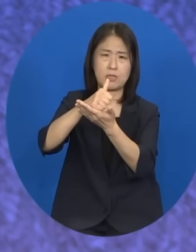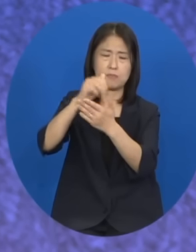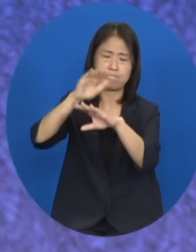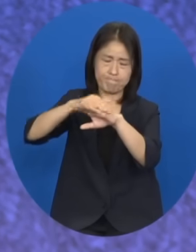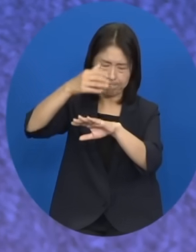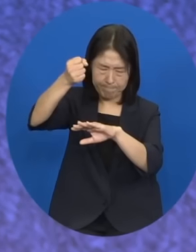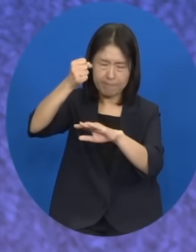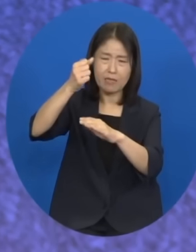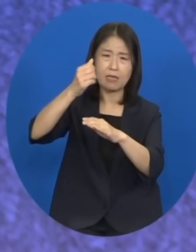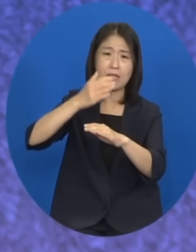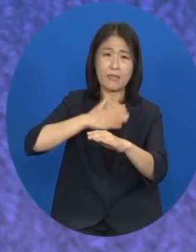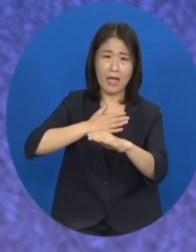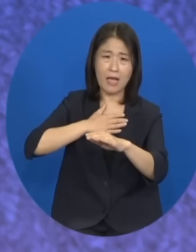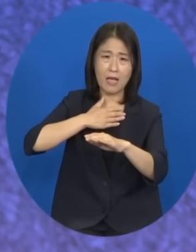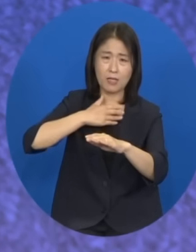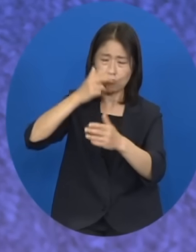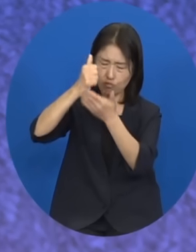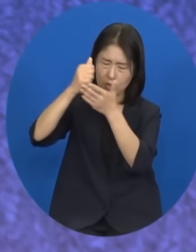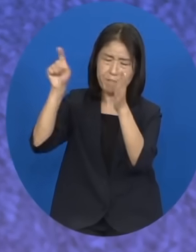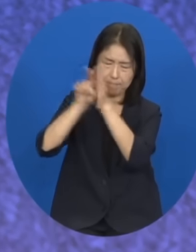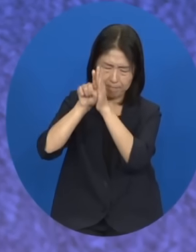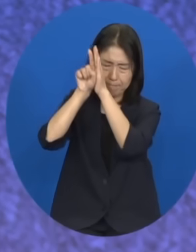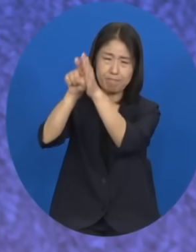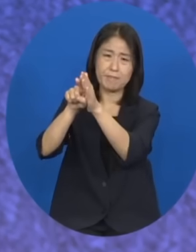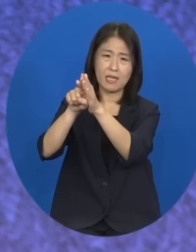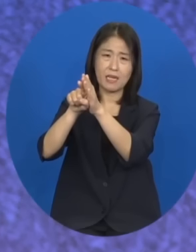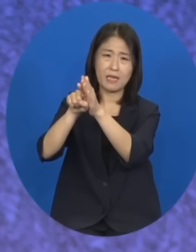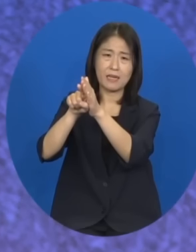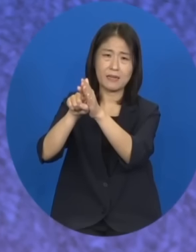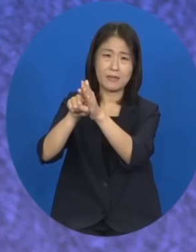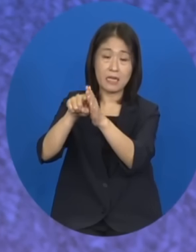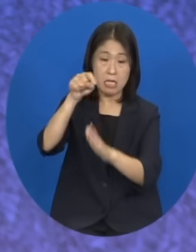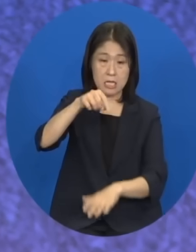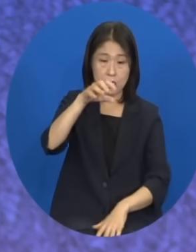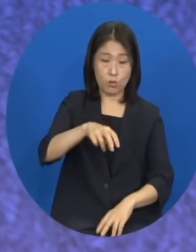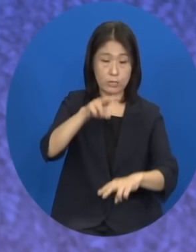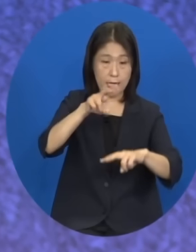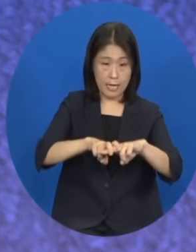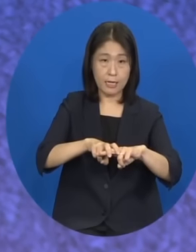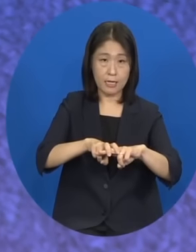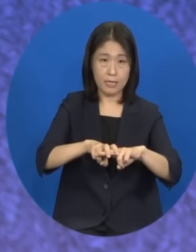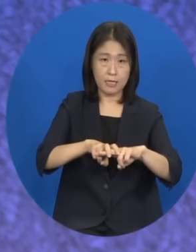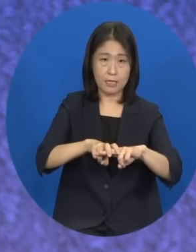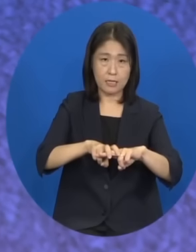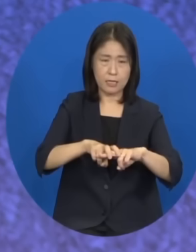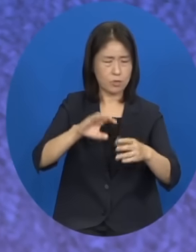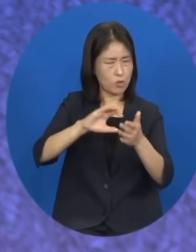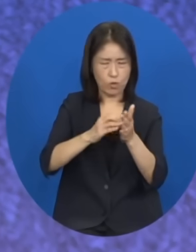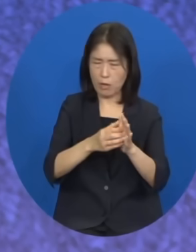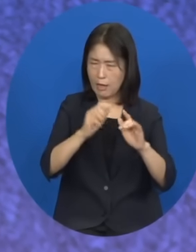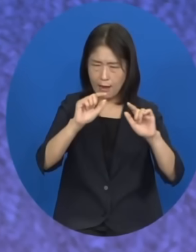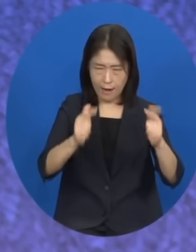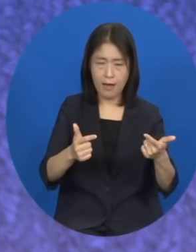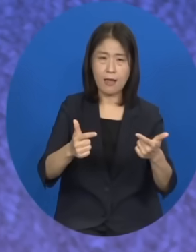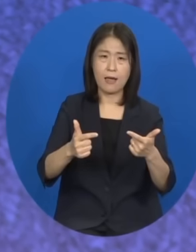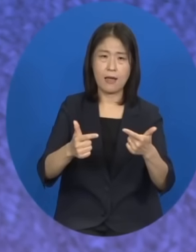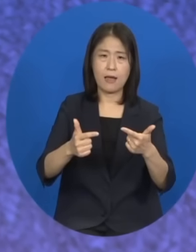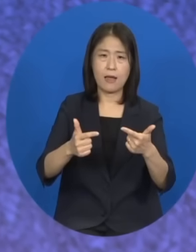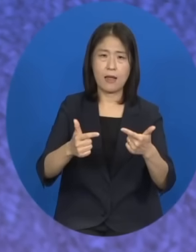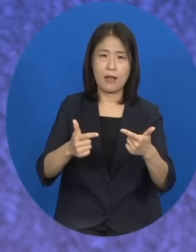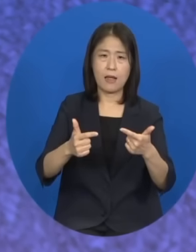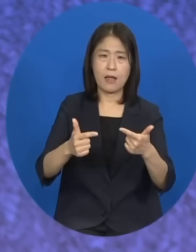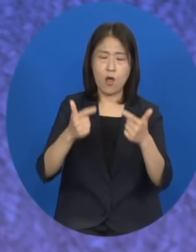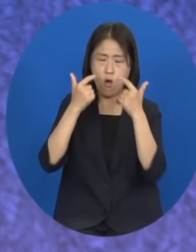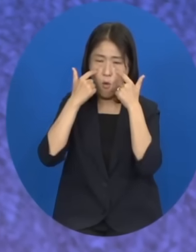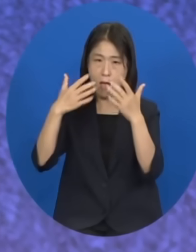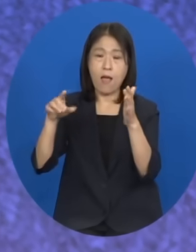믿겠습니다. 주님이 저를 그저 여기에 예배당에 앉아있는 것 정도가 아니고 저를 확신 가운데 거하게